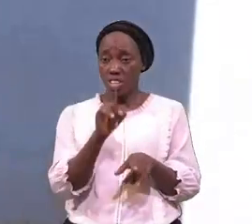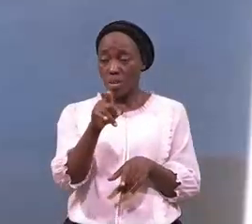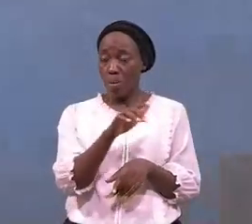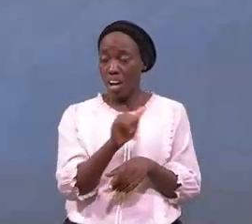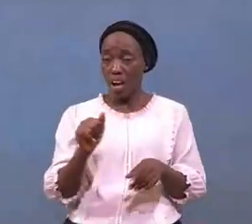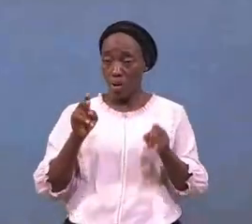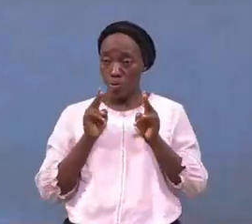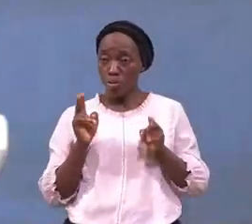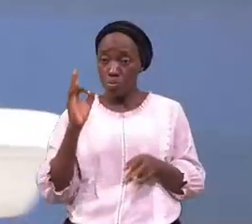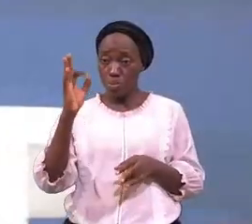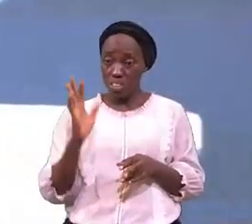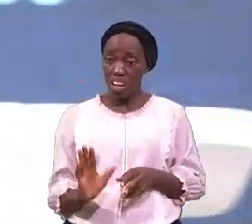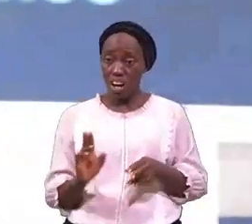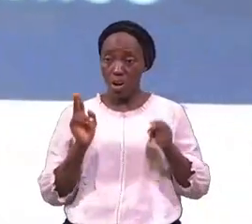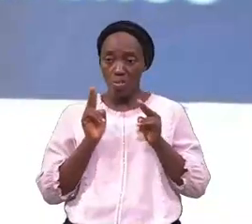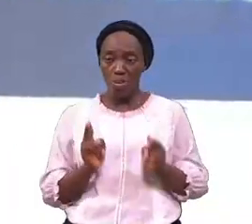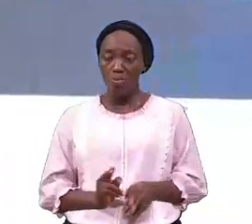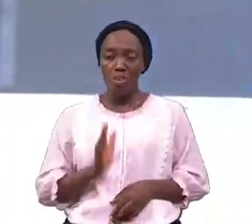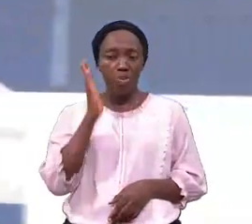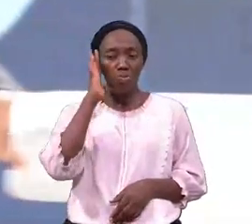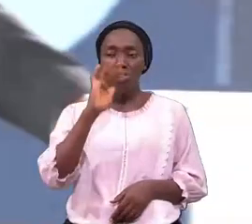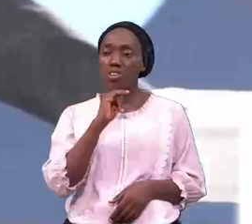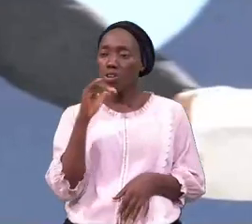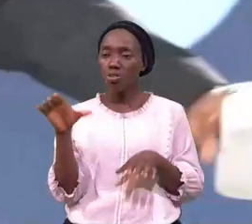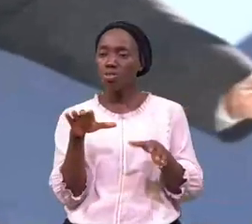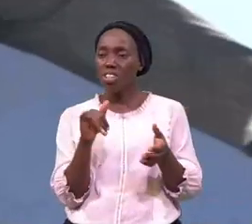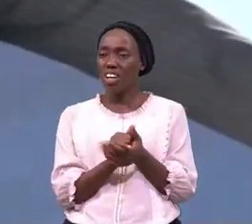Mais moi-même, un être humain, je ne ferai pas une chose pareille.